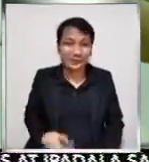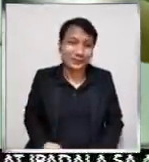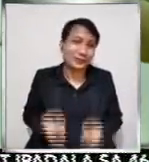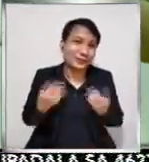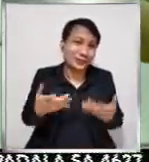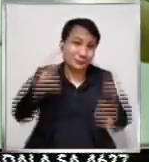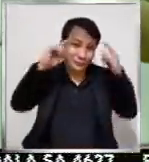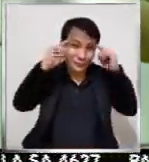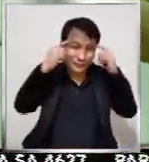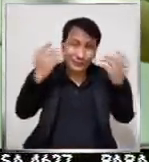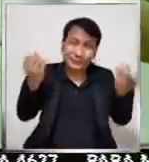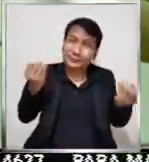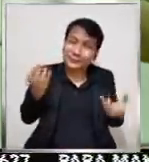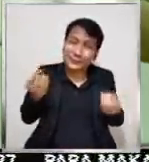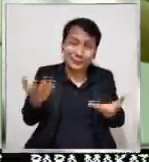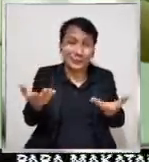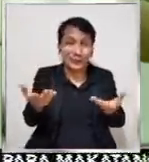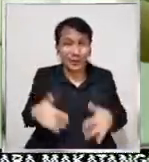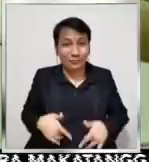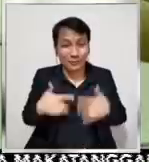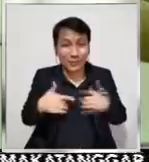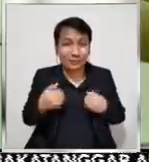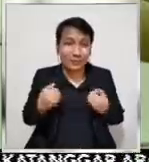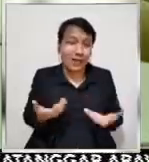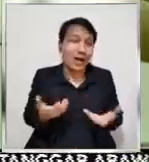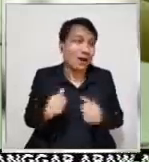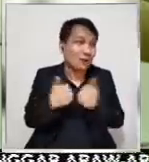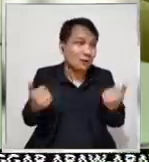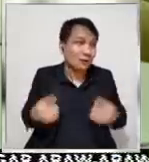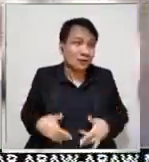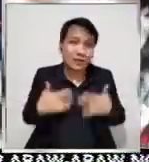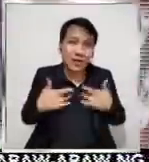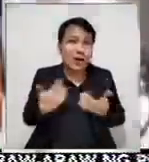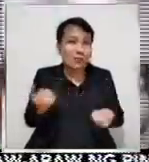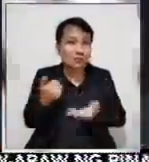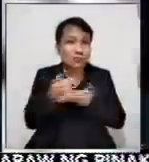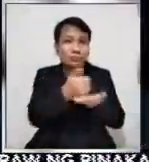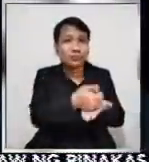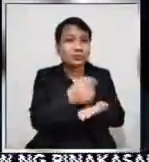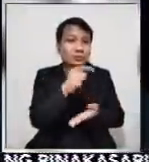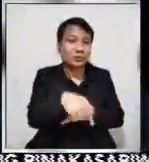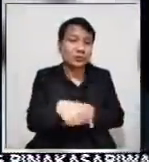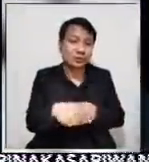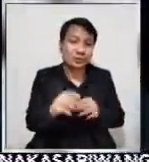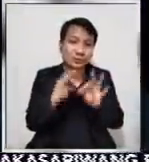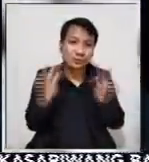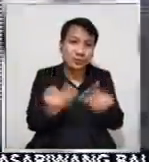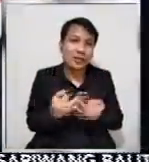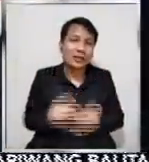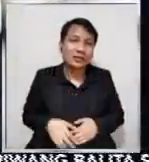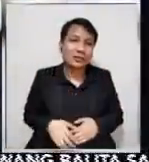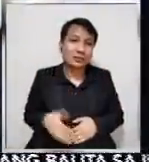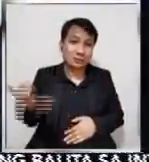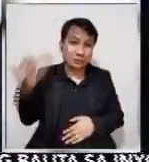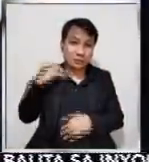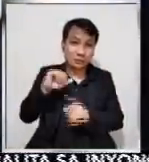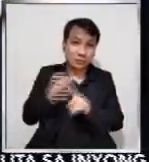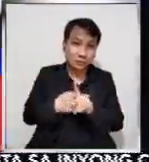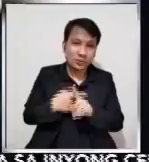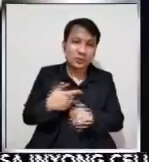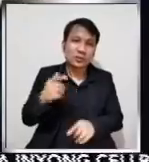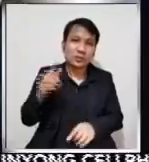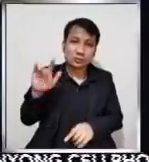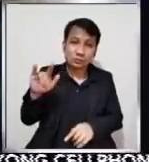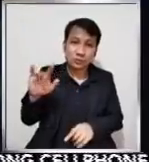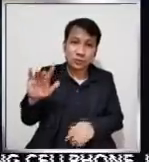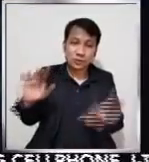Ano, paano ba ako mabubuhay nito? Paano ko matulungan yung pamilya ko? Noong Abril 25 ay magtatapat sana sila sa